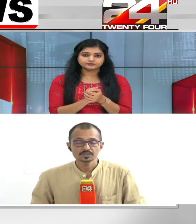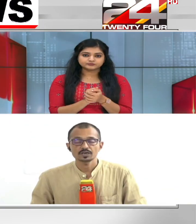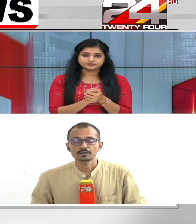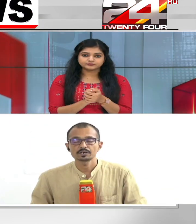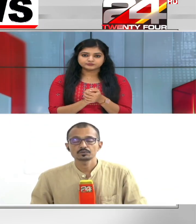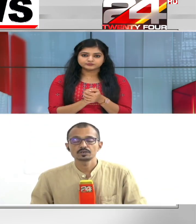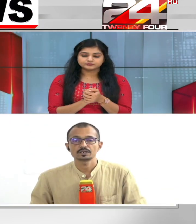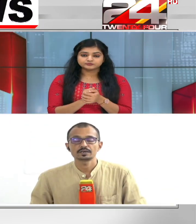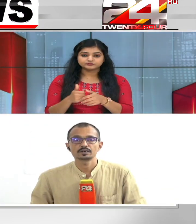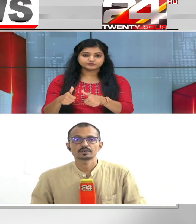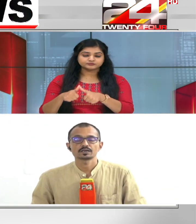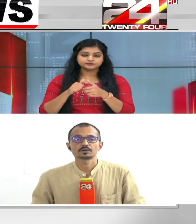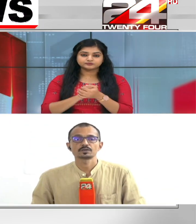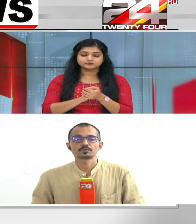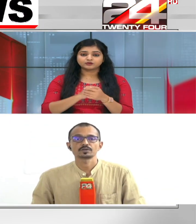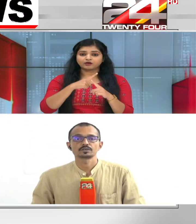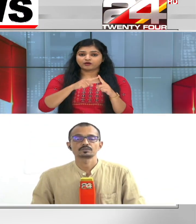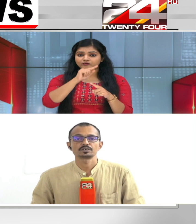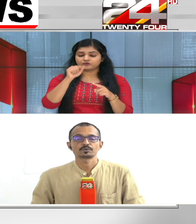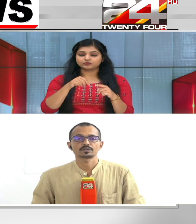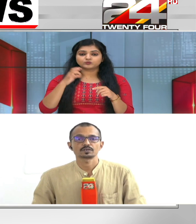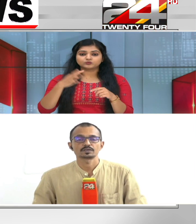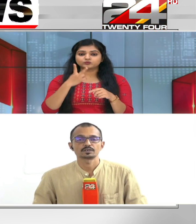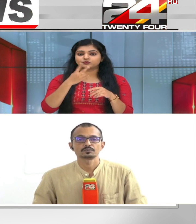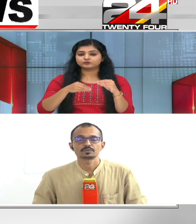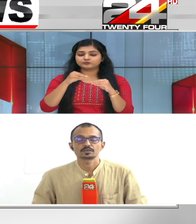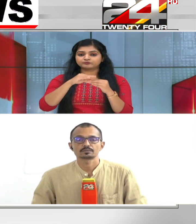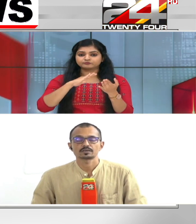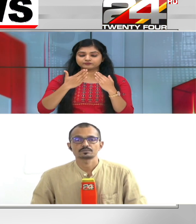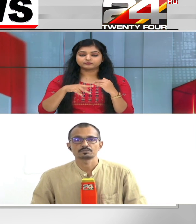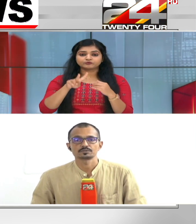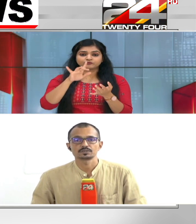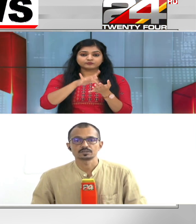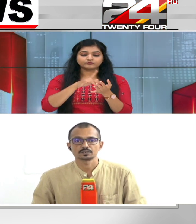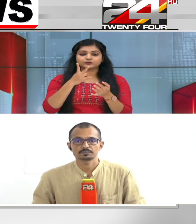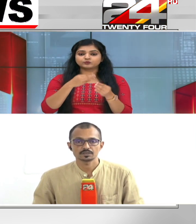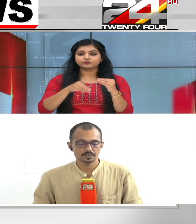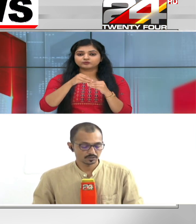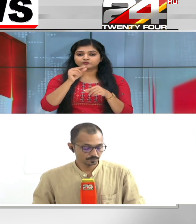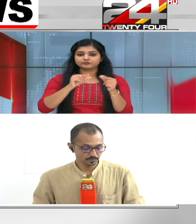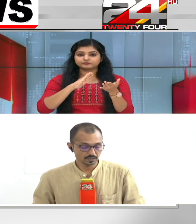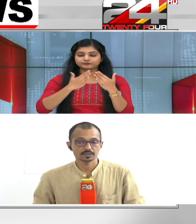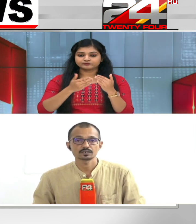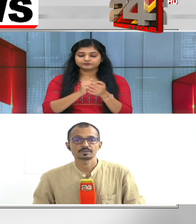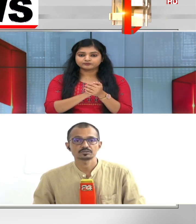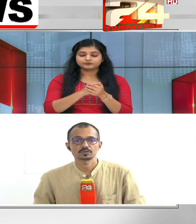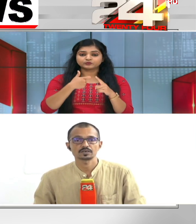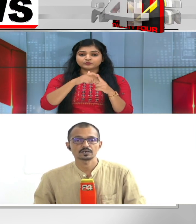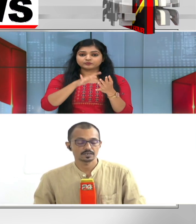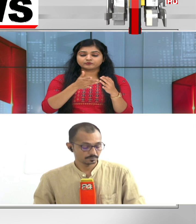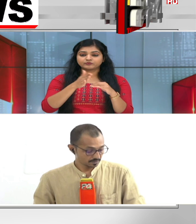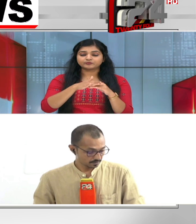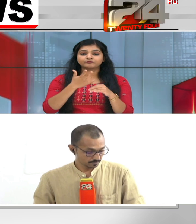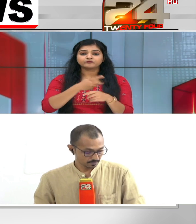പ്രജിൻ, അരമണിക്കൂറിനുള്ളിൽ രണ്ട് മരണങ്ങൾ കൂടി റിപ്പോർട്ട് ചെയ്തിരിക്കുന്നു. വിഴിപ്പുരത്താണ് രണ്ട് മരണങ്ങളും സംഭവിച്ചിരിക്കുന്നത്. അത് ഐക്കരക്കുപ്പത്തുണ്ടായിരുന്ന